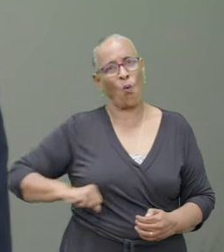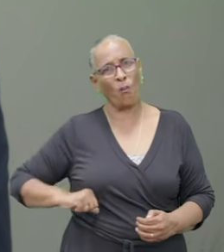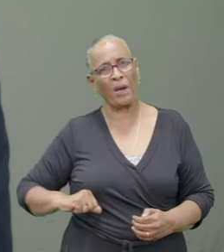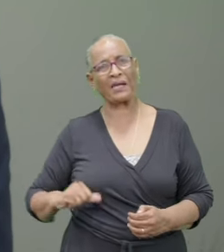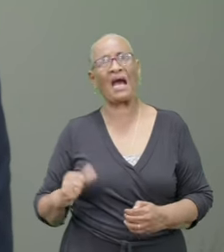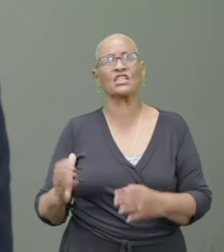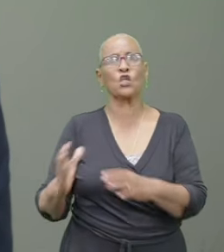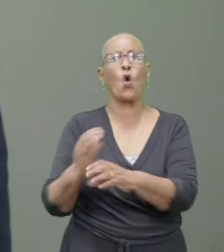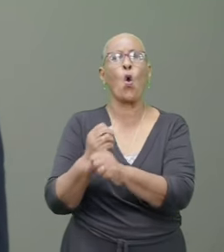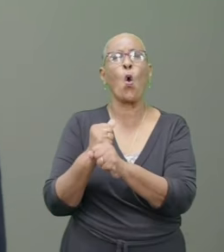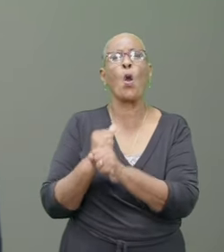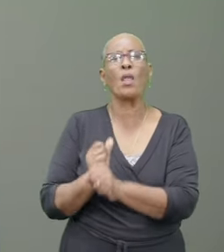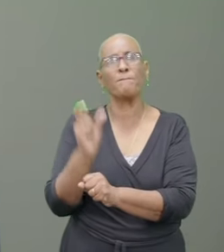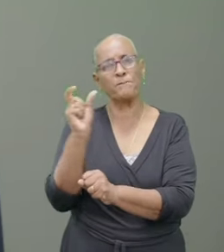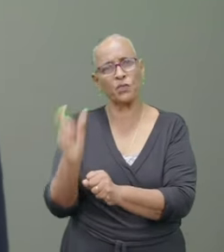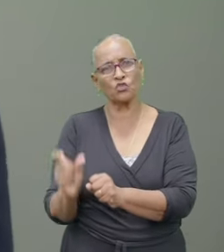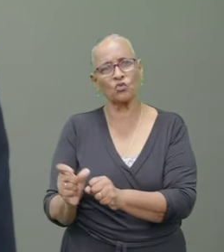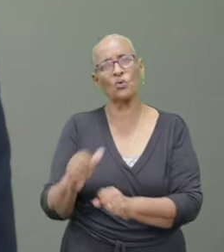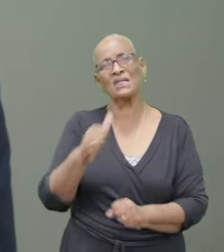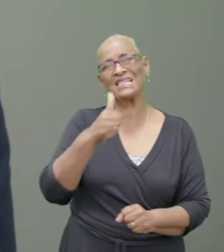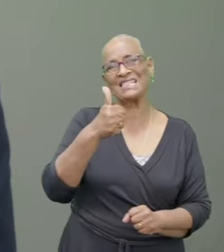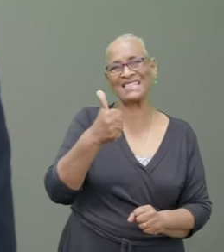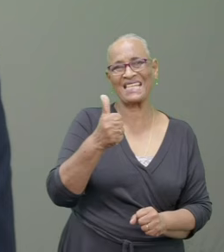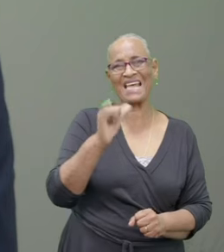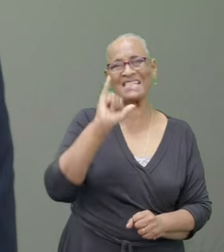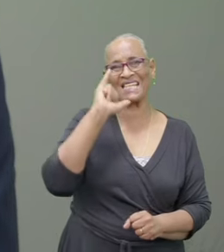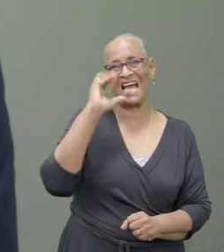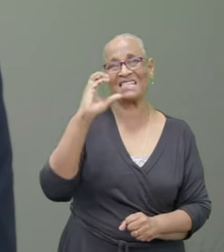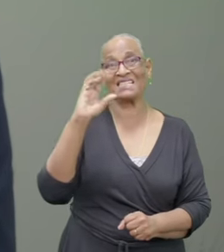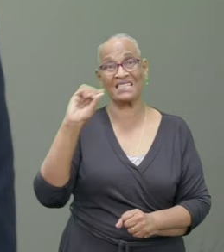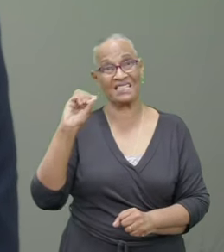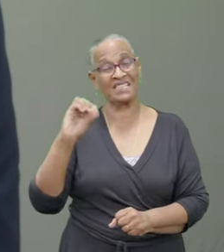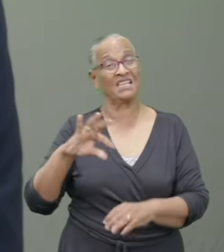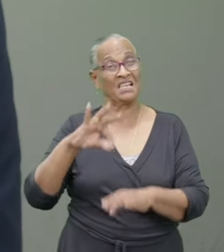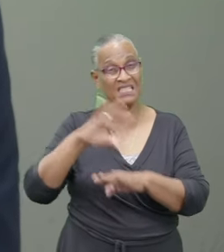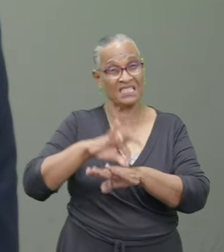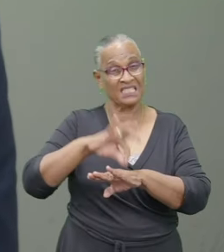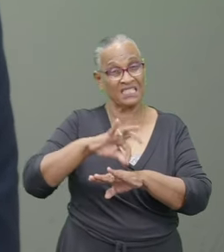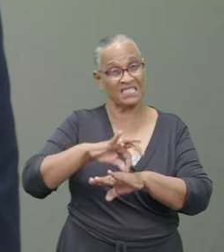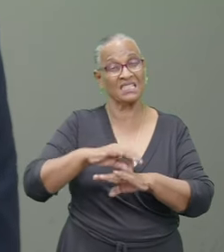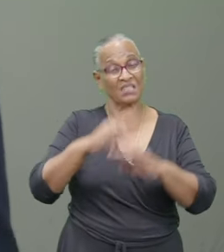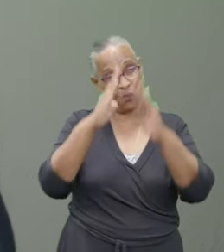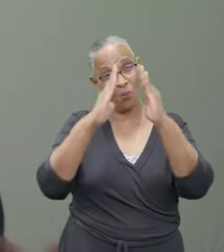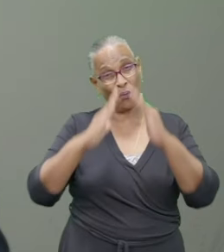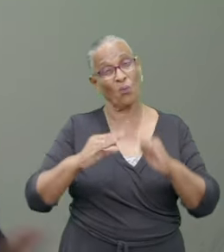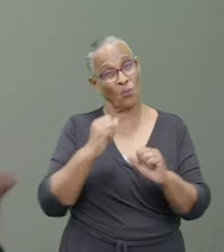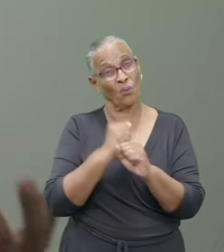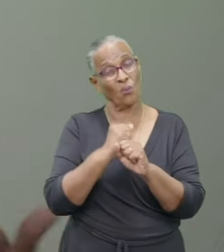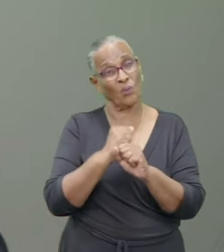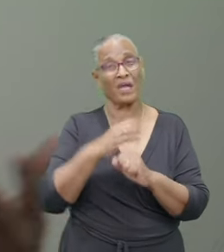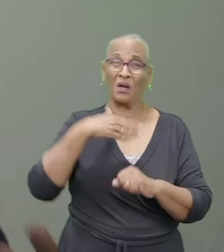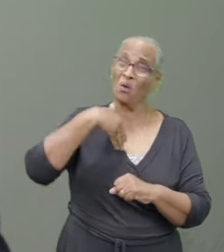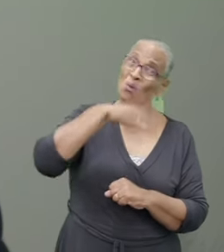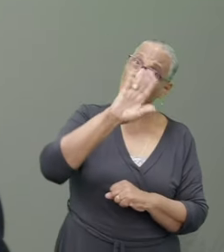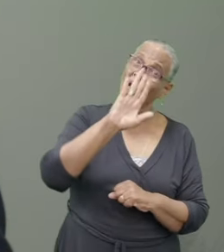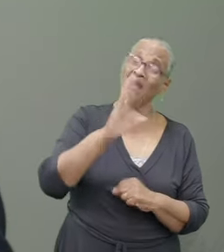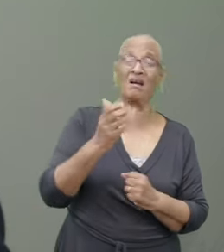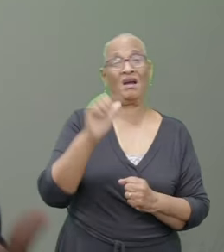operatieassistenten. U ziet ook 6 IC-verpleegkundigen, dus in 2 jaren 19 IC-verpleegkundigen. Waarschijnlijk heeft het